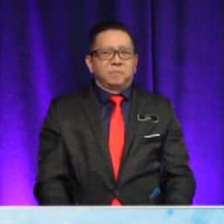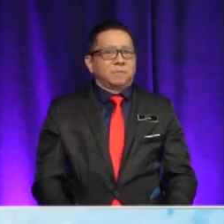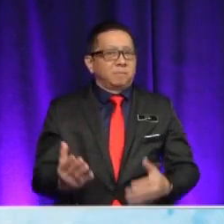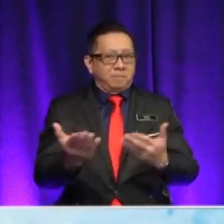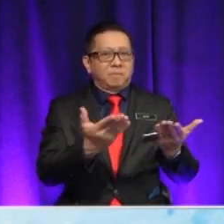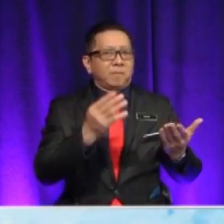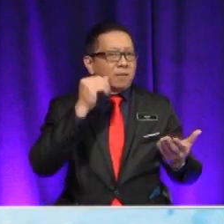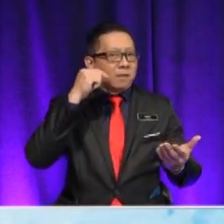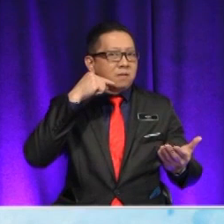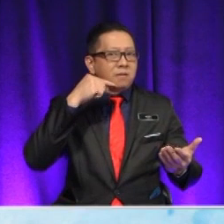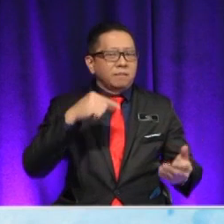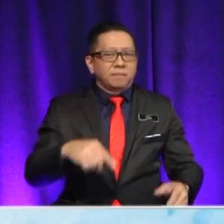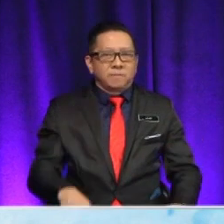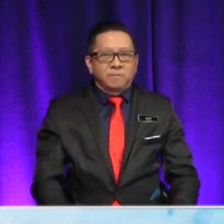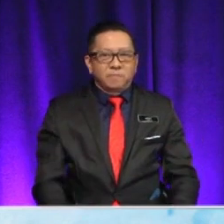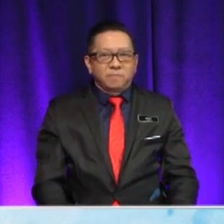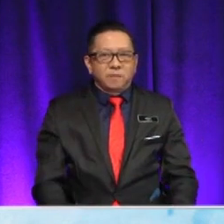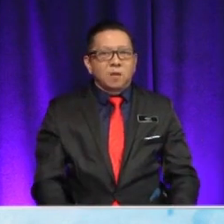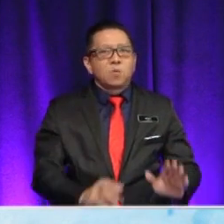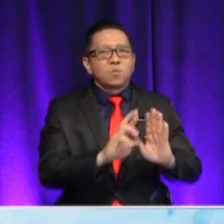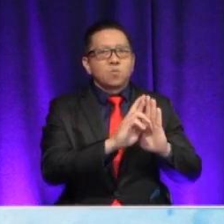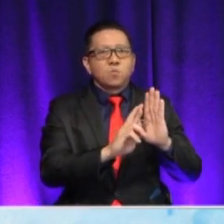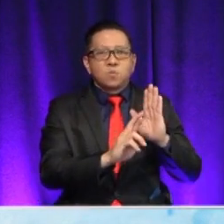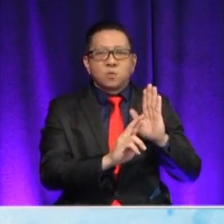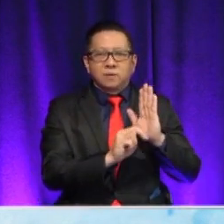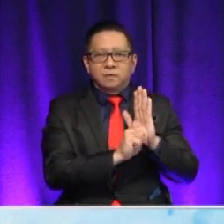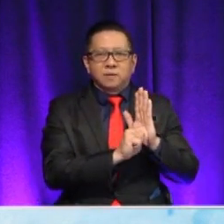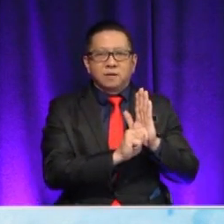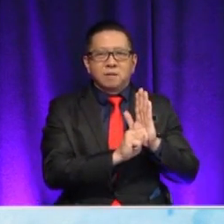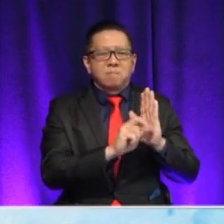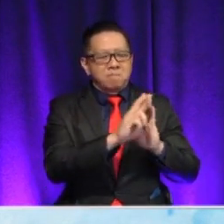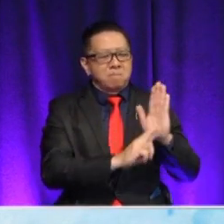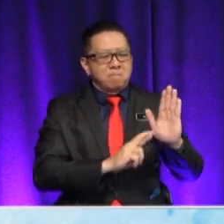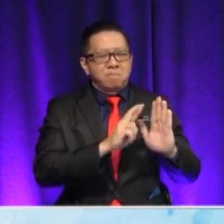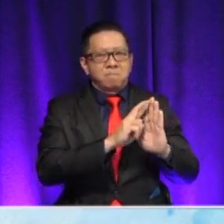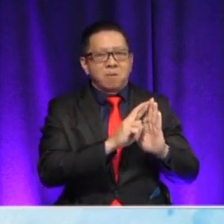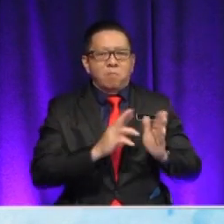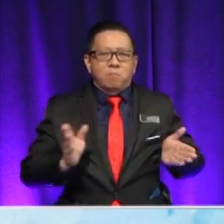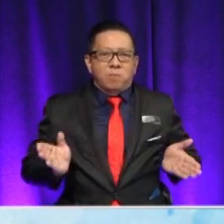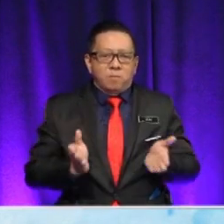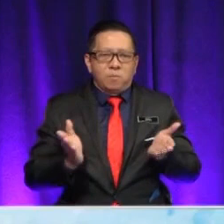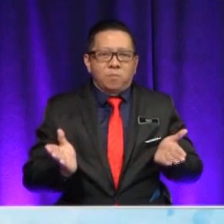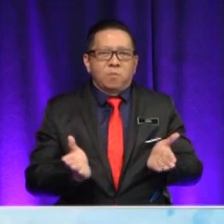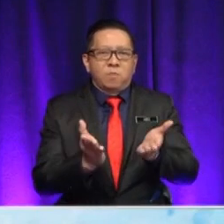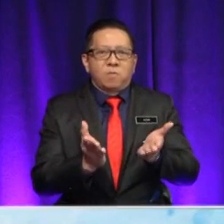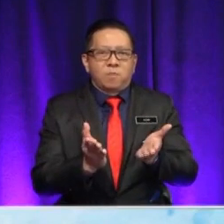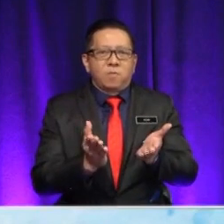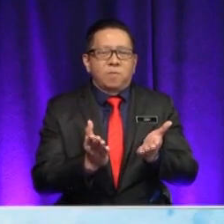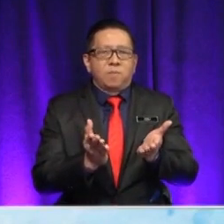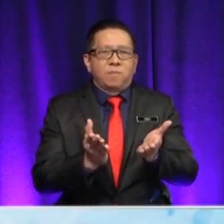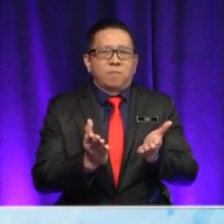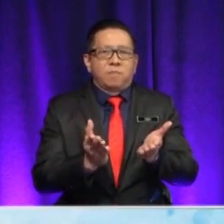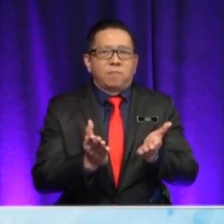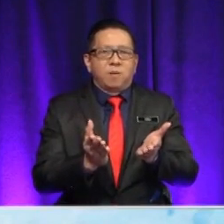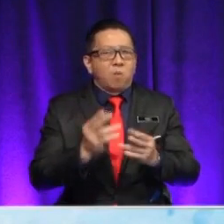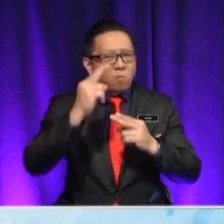Silakan Akilah. Rukun negara juga berperanan memupuk sikap menghormati undang-undang di negara